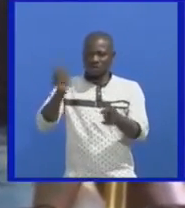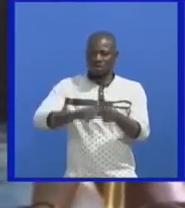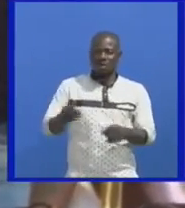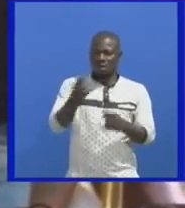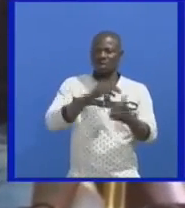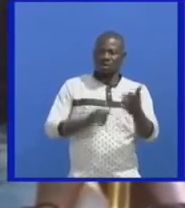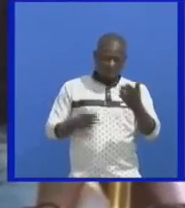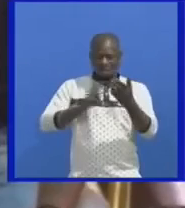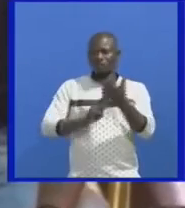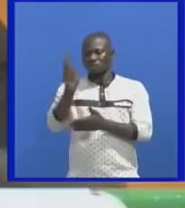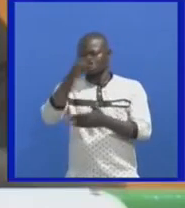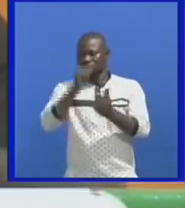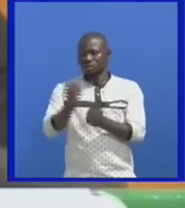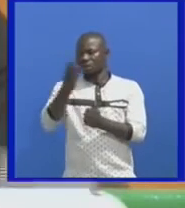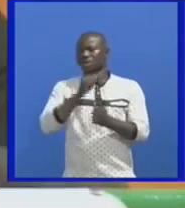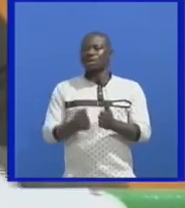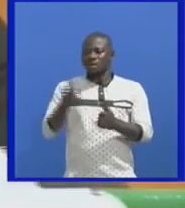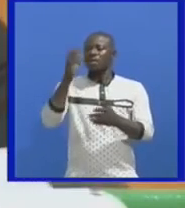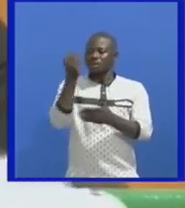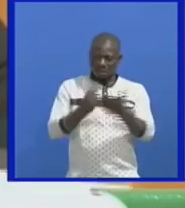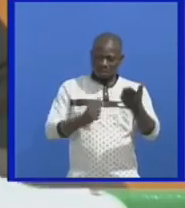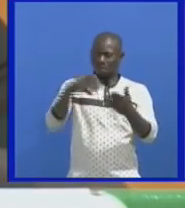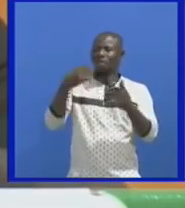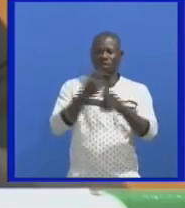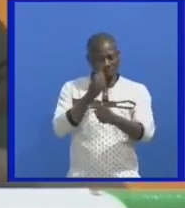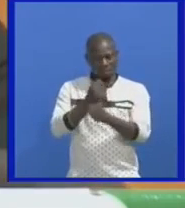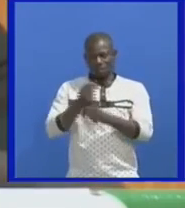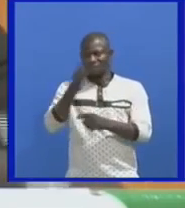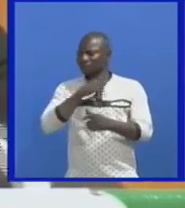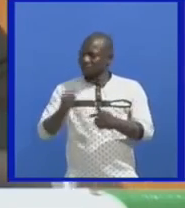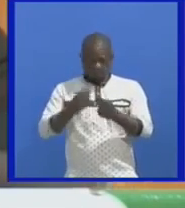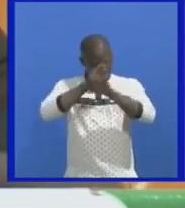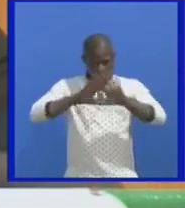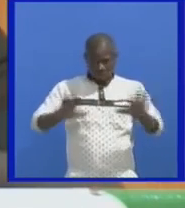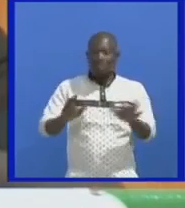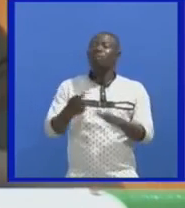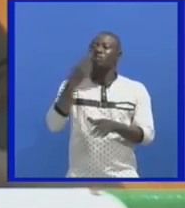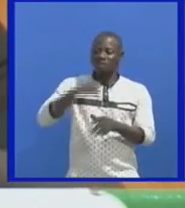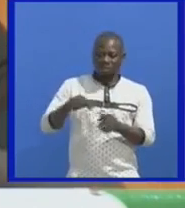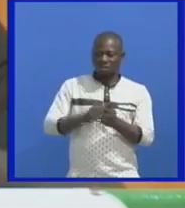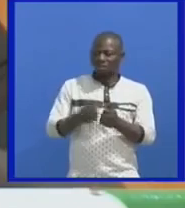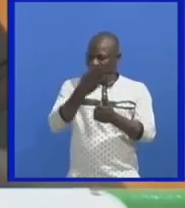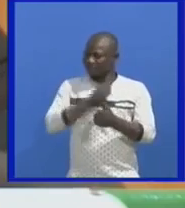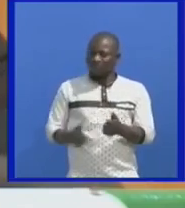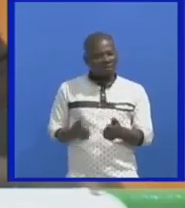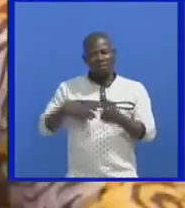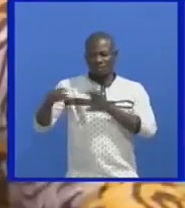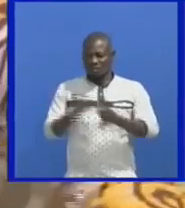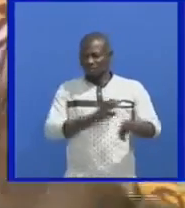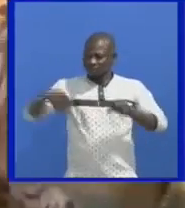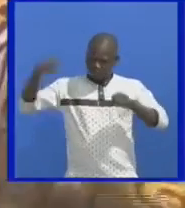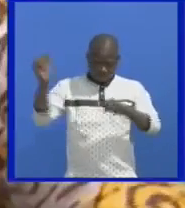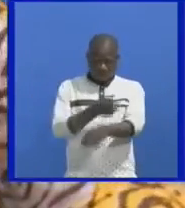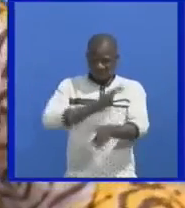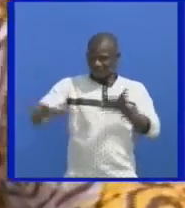licites, je n'ai pas besoin de vous dire qu'on fera reculer la pauvreté au sein de cette couche sociale.